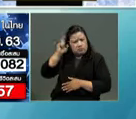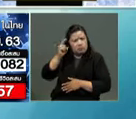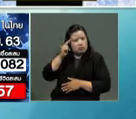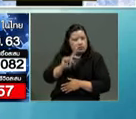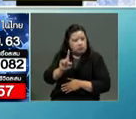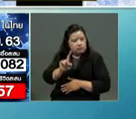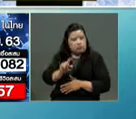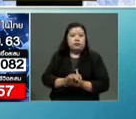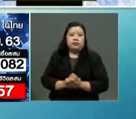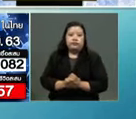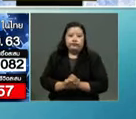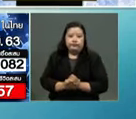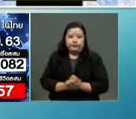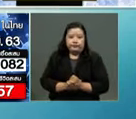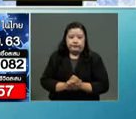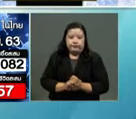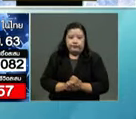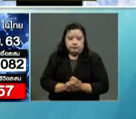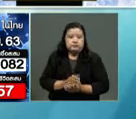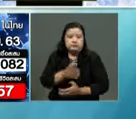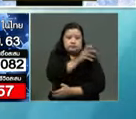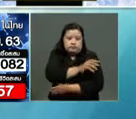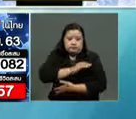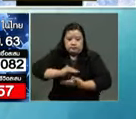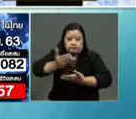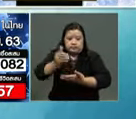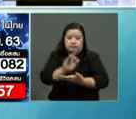อยู่นะครับข้อความนี้แปลกมากนะครับบางคนก็งงว่ามันเป็นยังไงข้อความนี้iPadก็รับได้นะครับเครื่อง